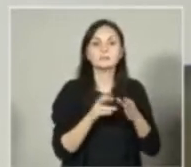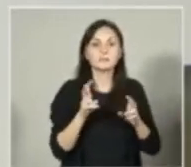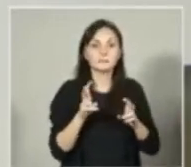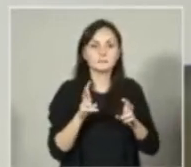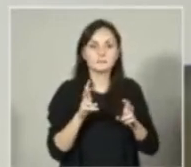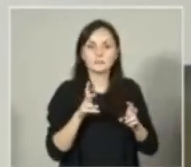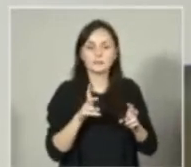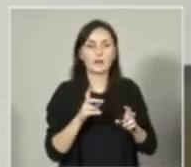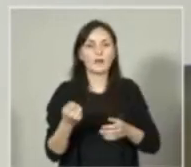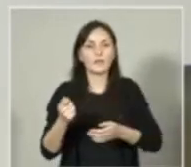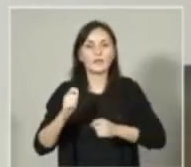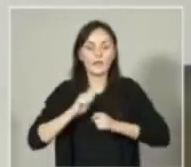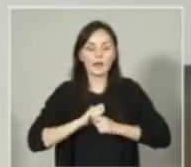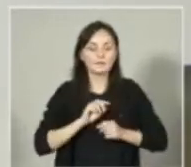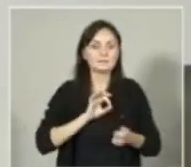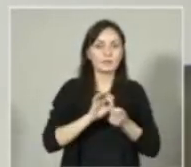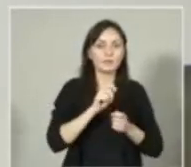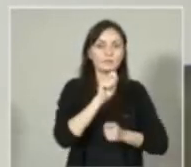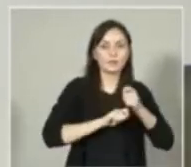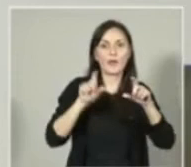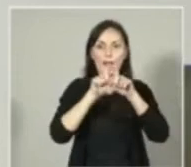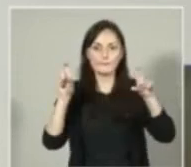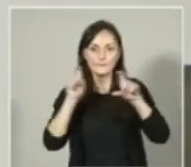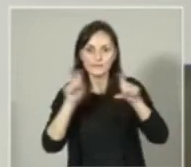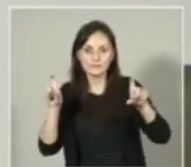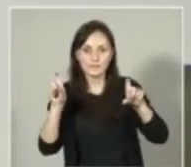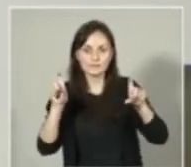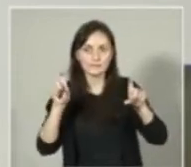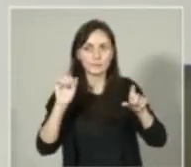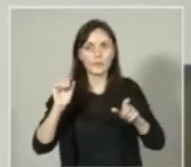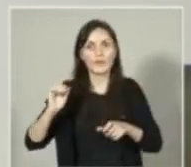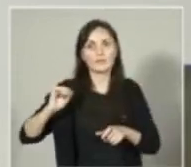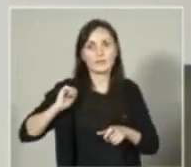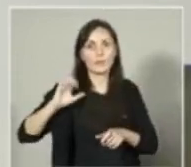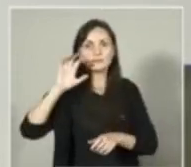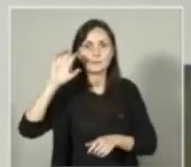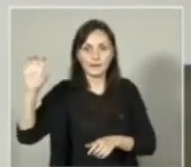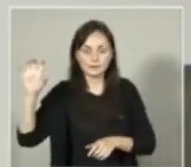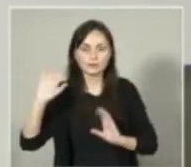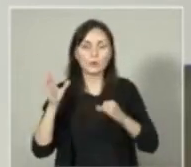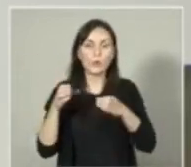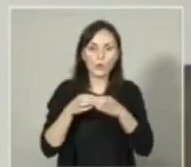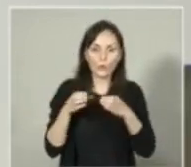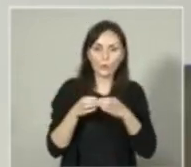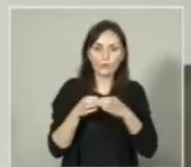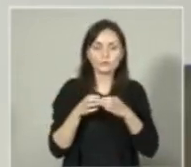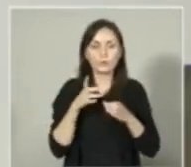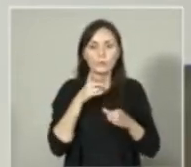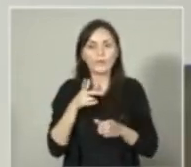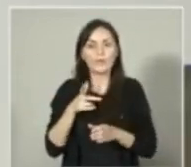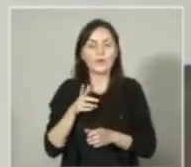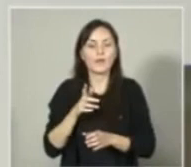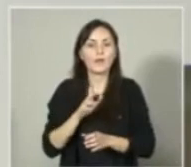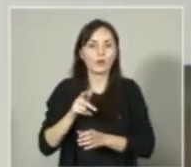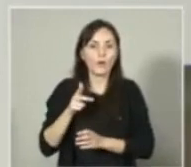grup proporcionarà serveis financers a empreses que venen armament a països o grups que estan subjectes a l'embargament d'armes de la Unió